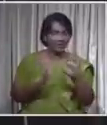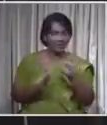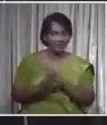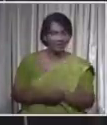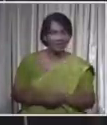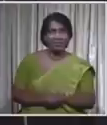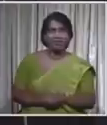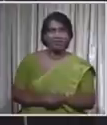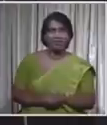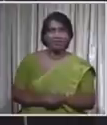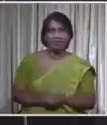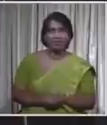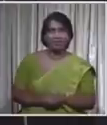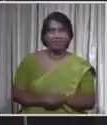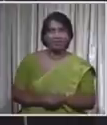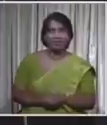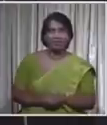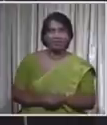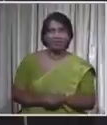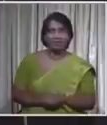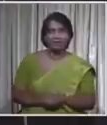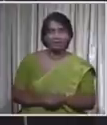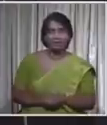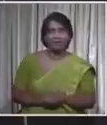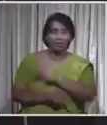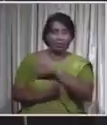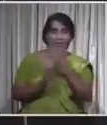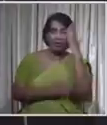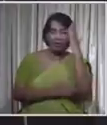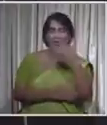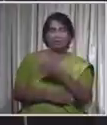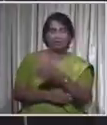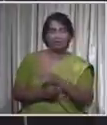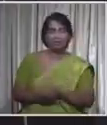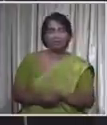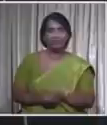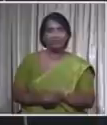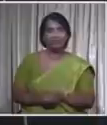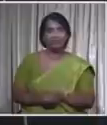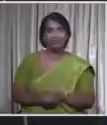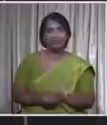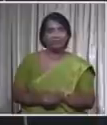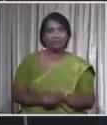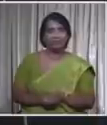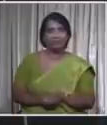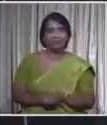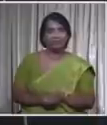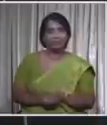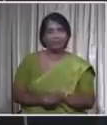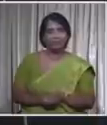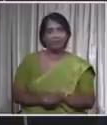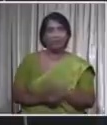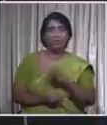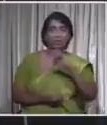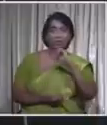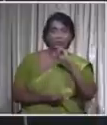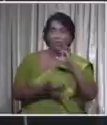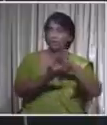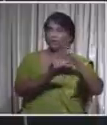හරිද? ඒකින් ඉඳන් මේ මේ ඔක්කොම අතුසපෝ ආයේ තමයි. මට සුප්‍රීම කෝට් එකේ